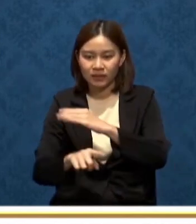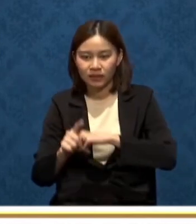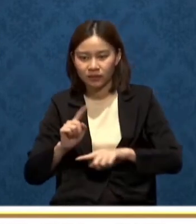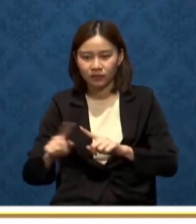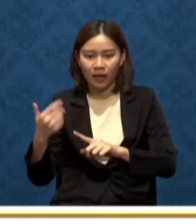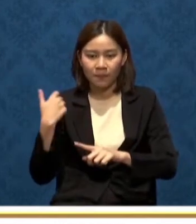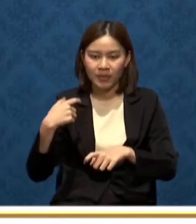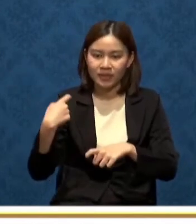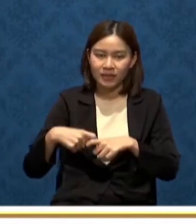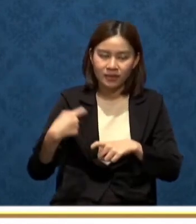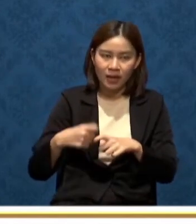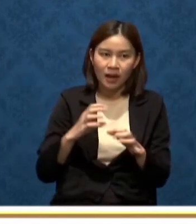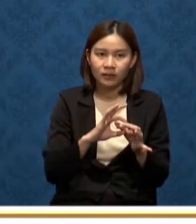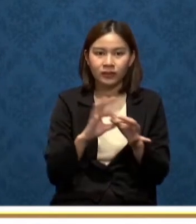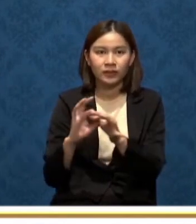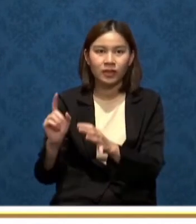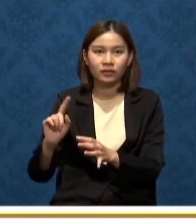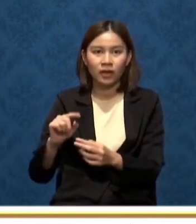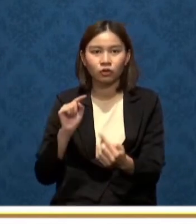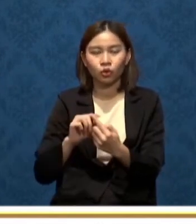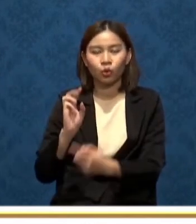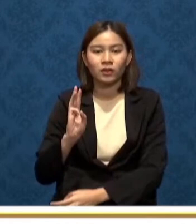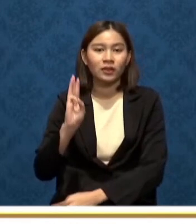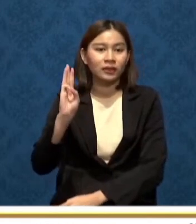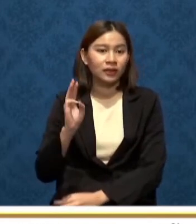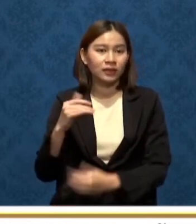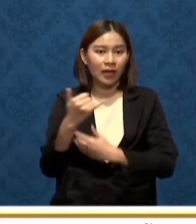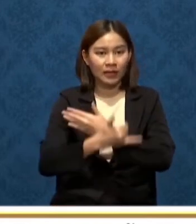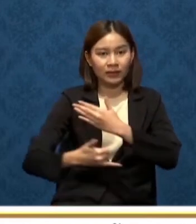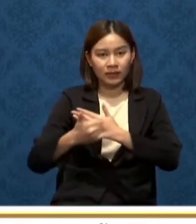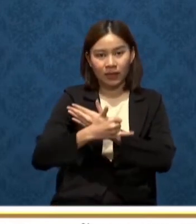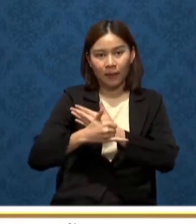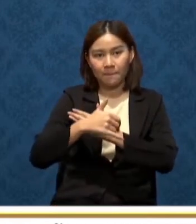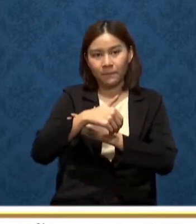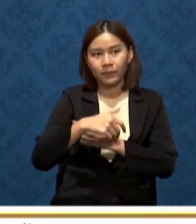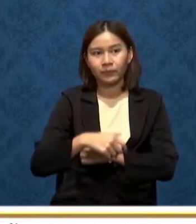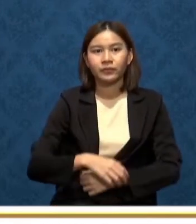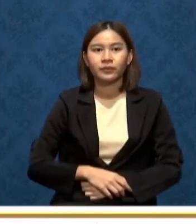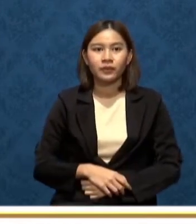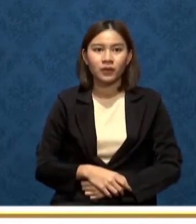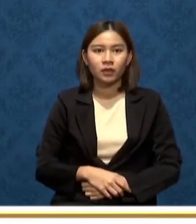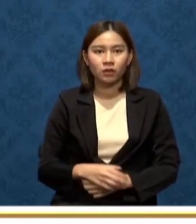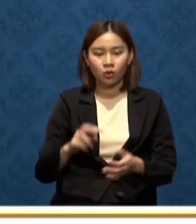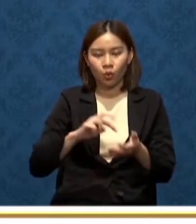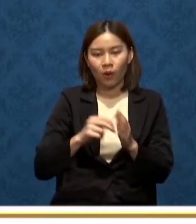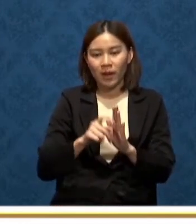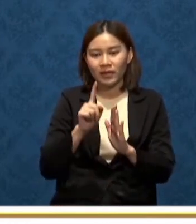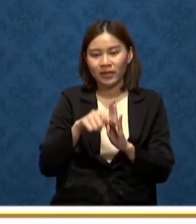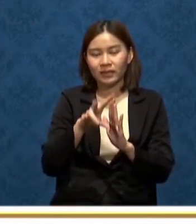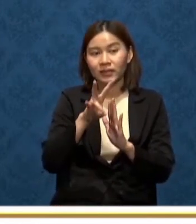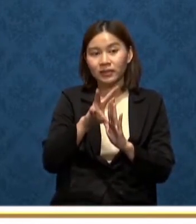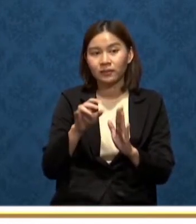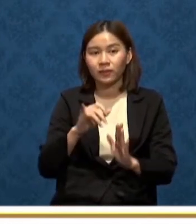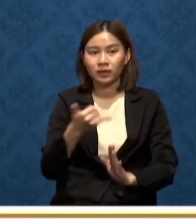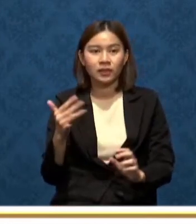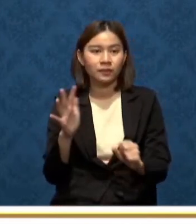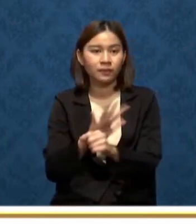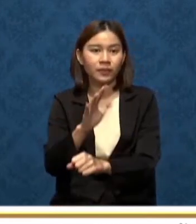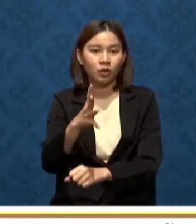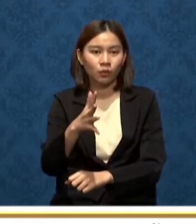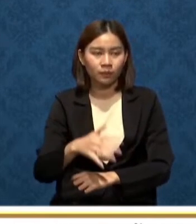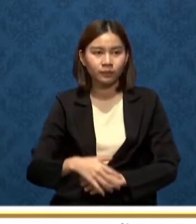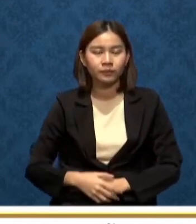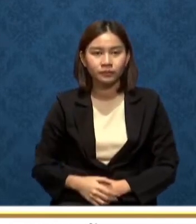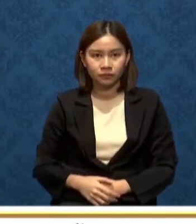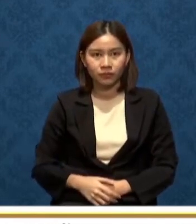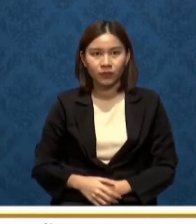อนแล้วก็มีส่วเกี่ยวข้องกับอนุสัญญาต่าง ๆ ระหางประเทศจรอาจะไม่ครอบคมภัใ 7 นาทีองเพอน ๆ สมาธิก ท่านก่อนหน้านะคร